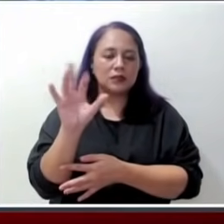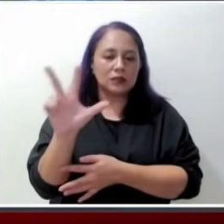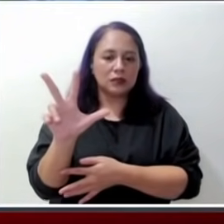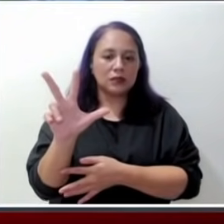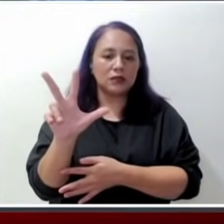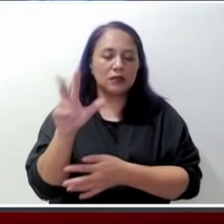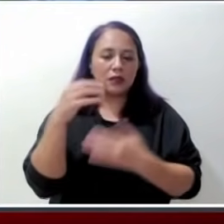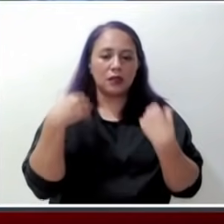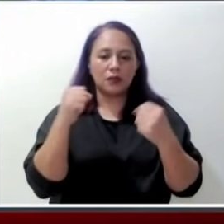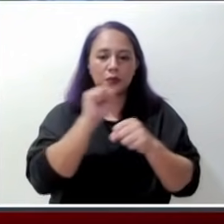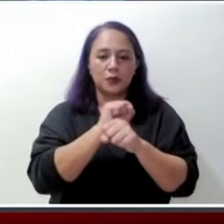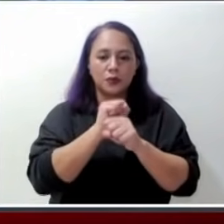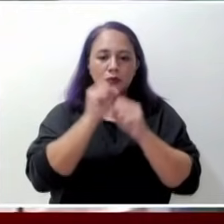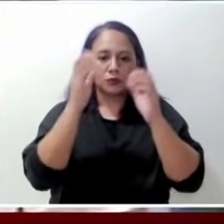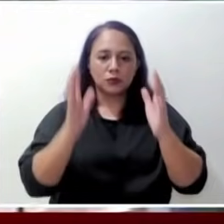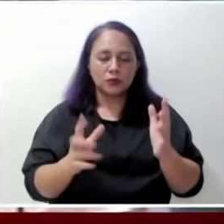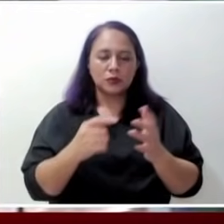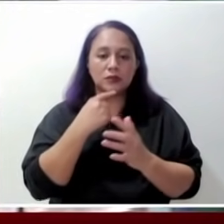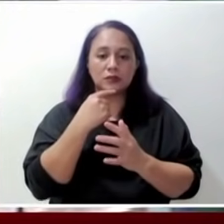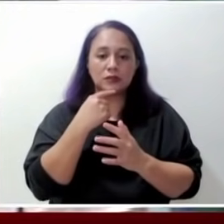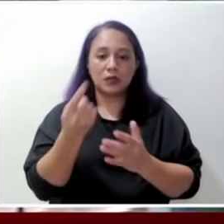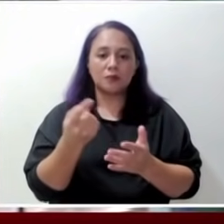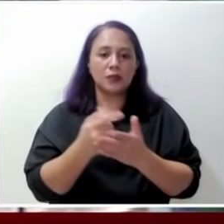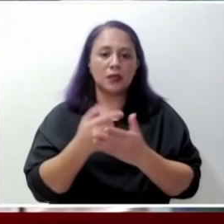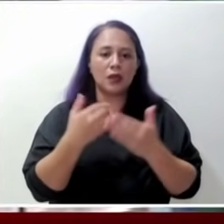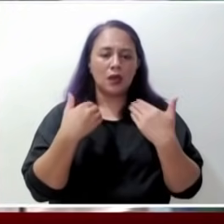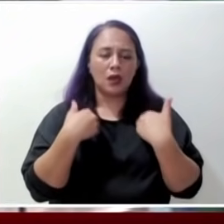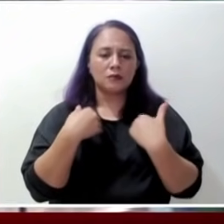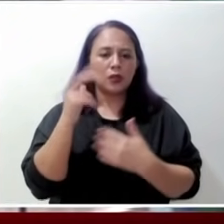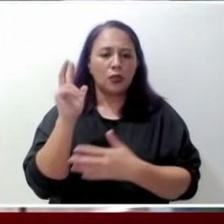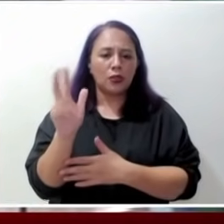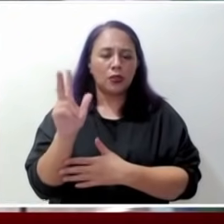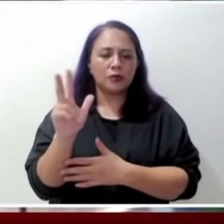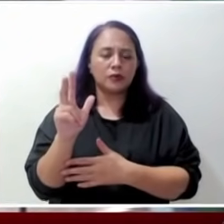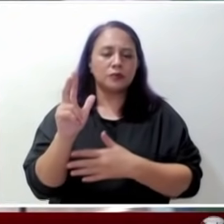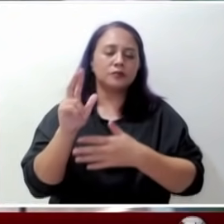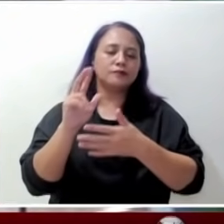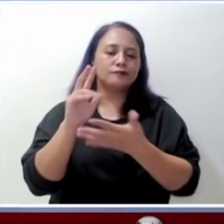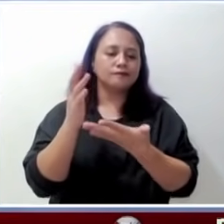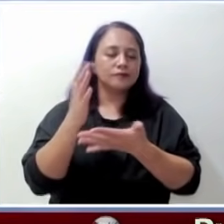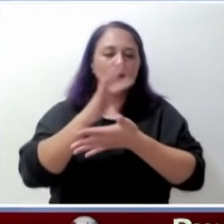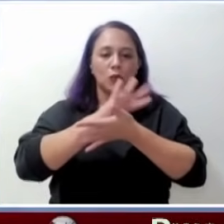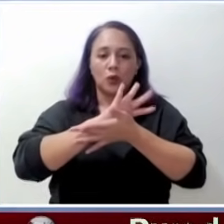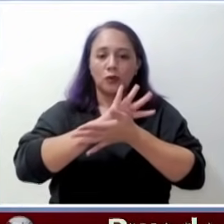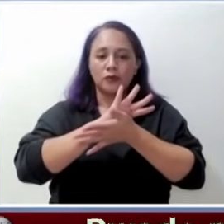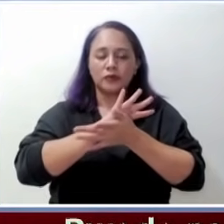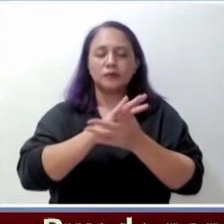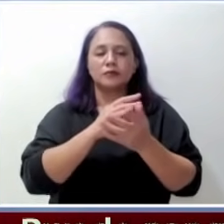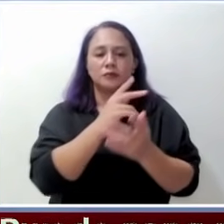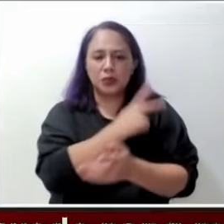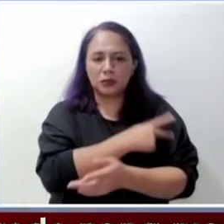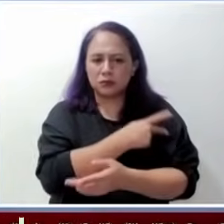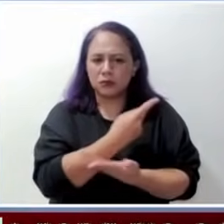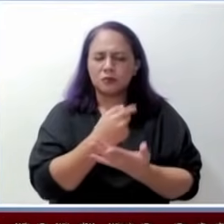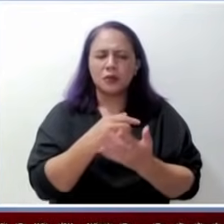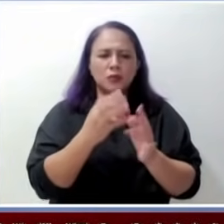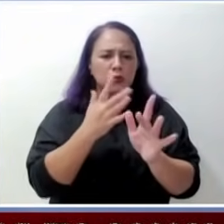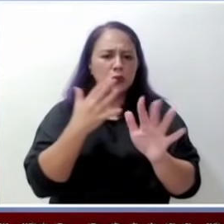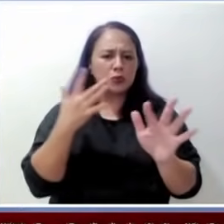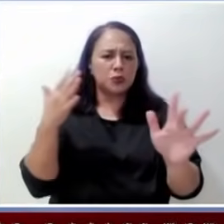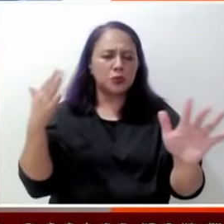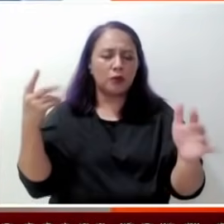workers. Ayon sa pamunuan, nasa may 30 ang kanilang COVID patients at mahaba ang pila para sa